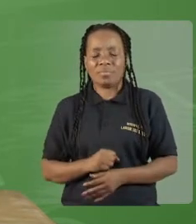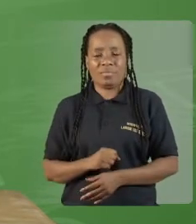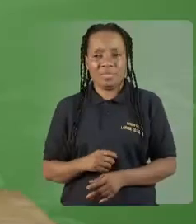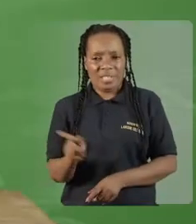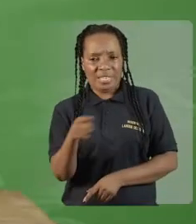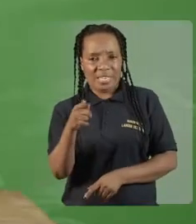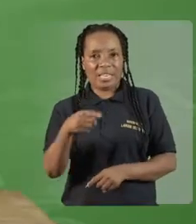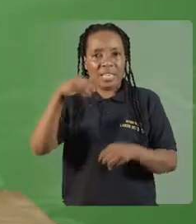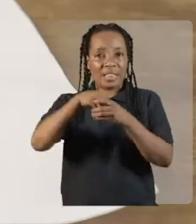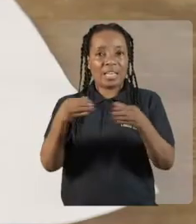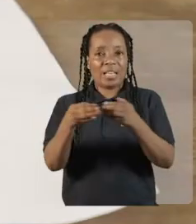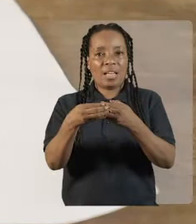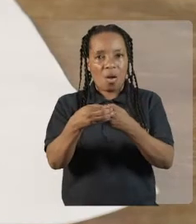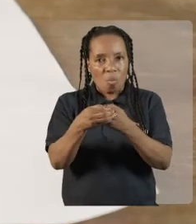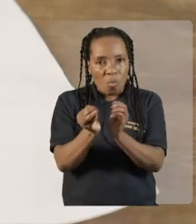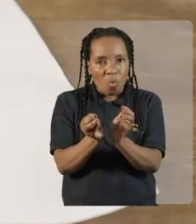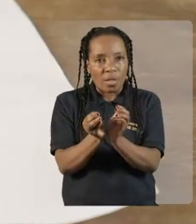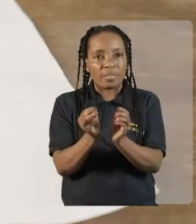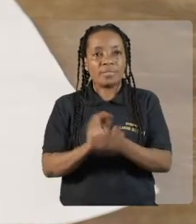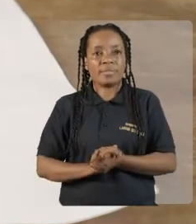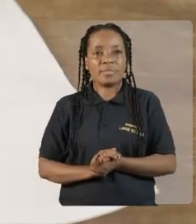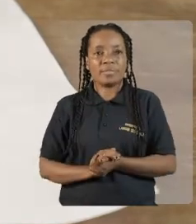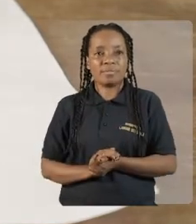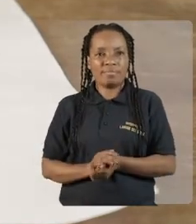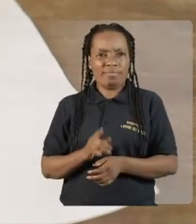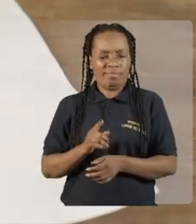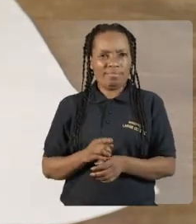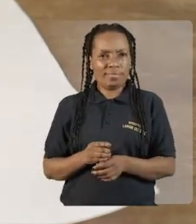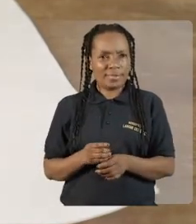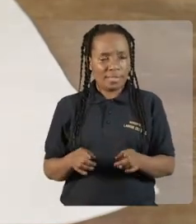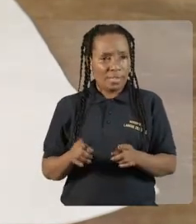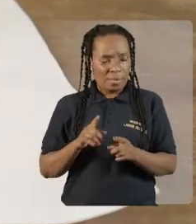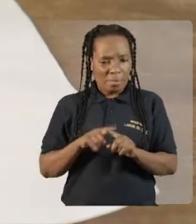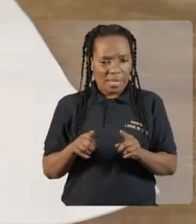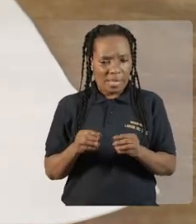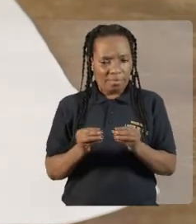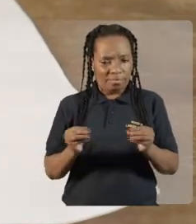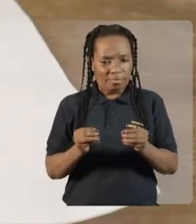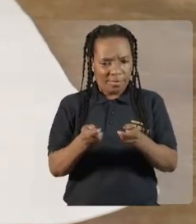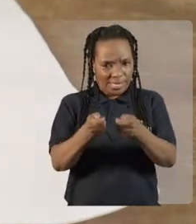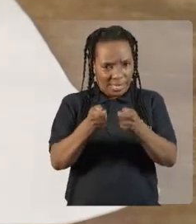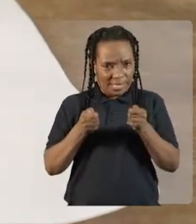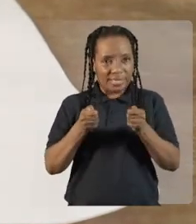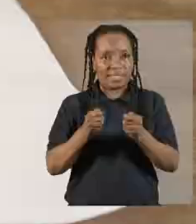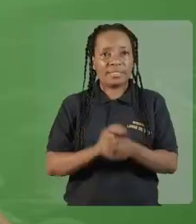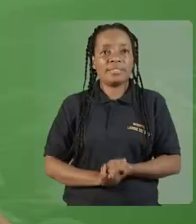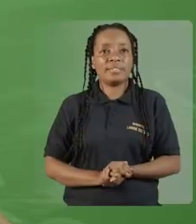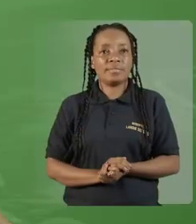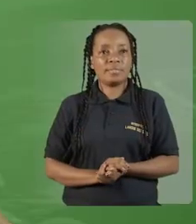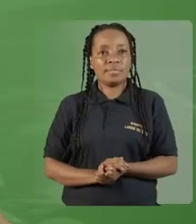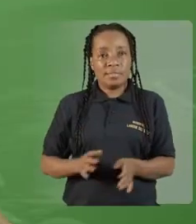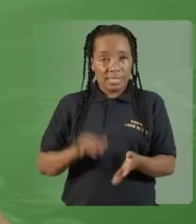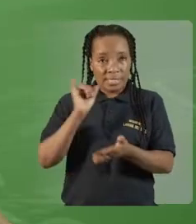bocal. Ce corps a la particularité d'être attiré par un aimant.